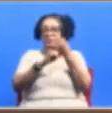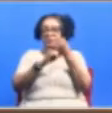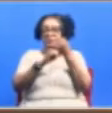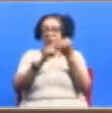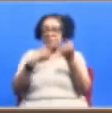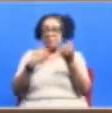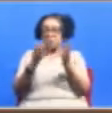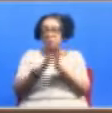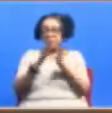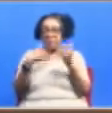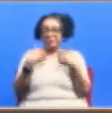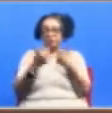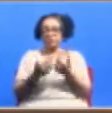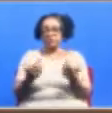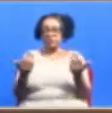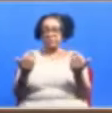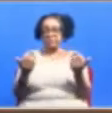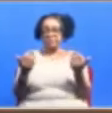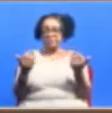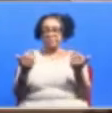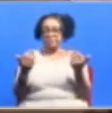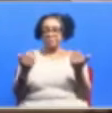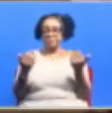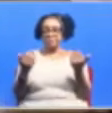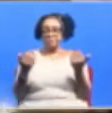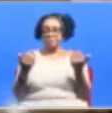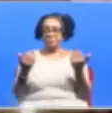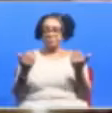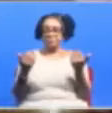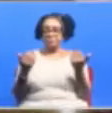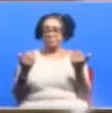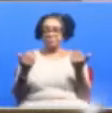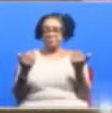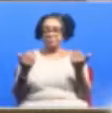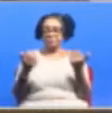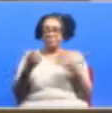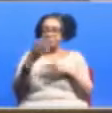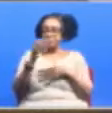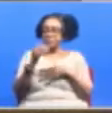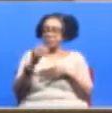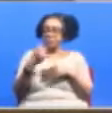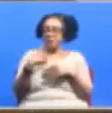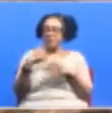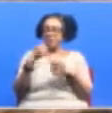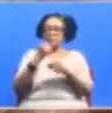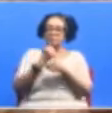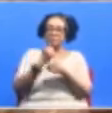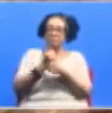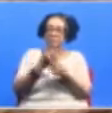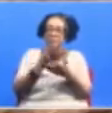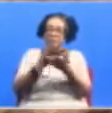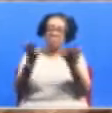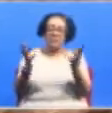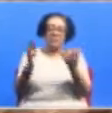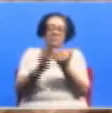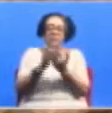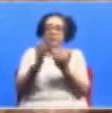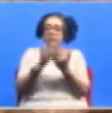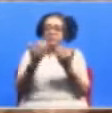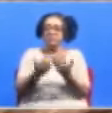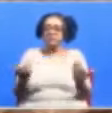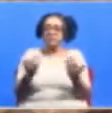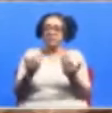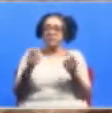Mpate kama tatizo ni kitu gani kwenye tumbo langu. Kazi yangu ni kuangalia hao watoto. Kwa hivyo nataka msaada